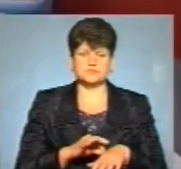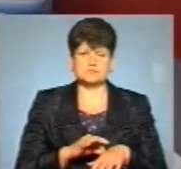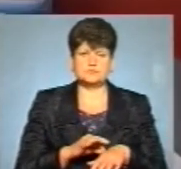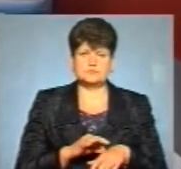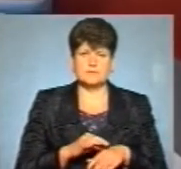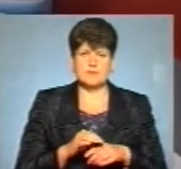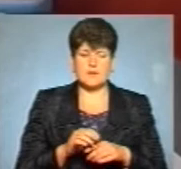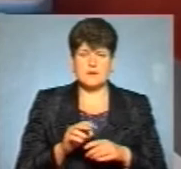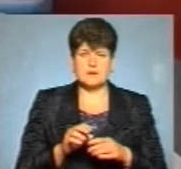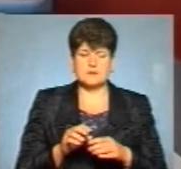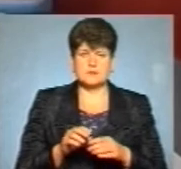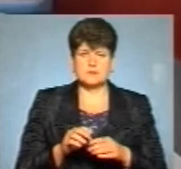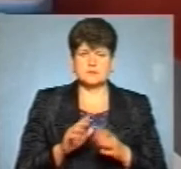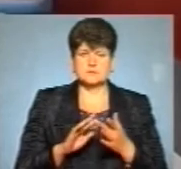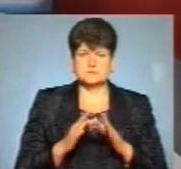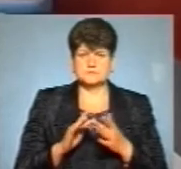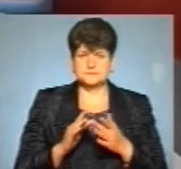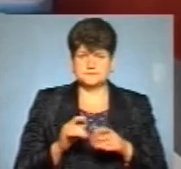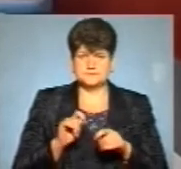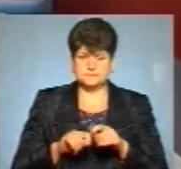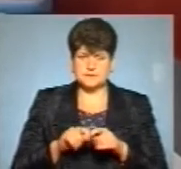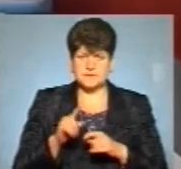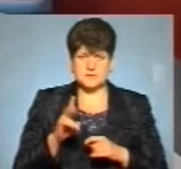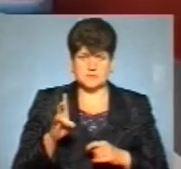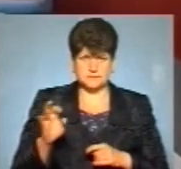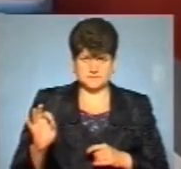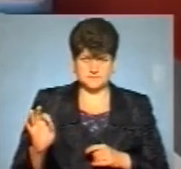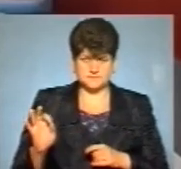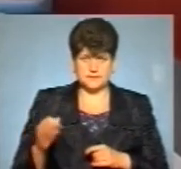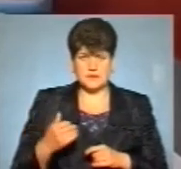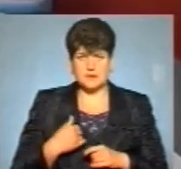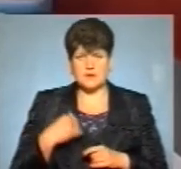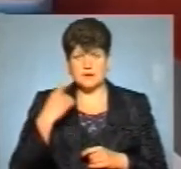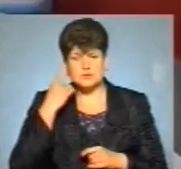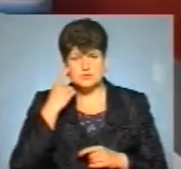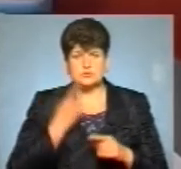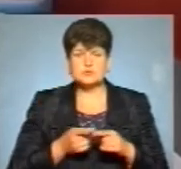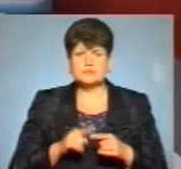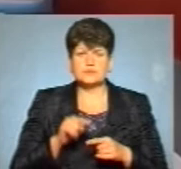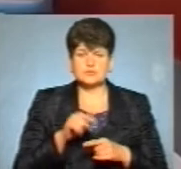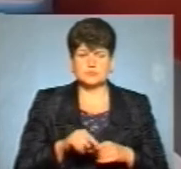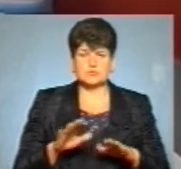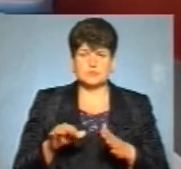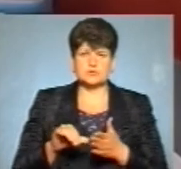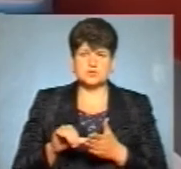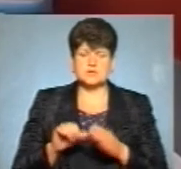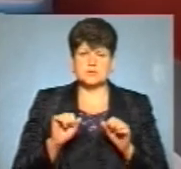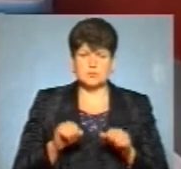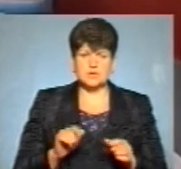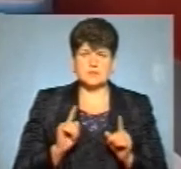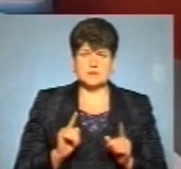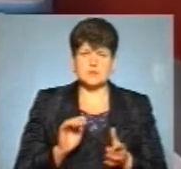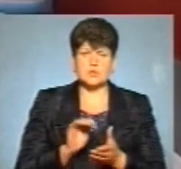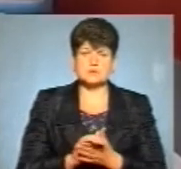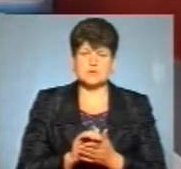такий електронний варіант зовнішнього незалежного оцінювання. Я думаю, що в даному випадку учасники тільки могли ознайомитися